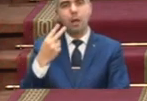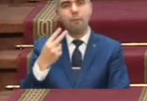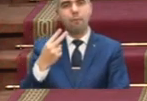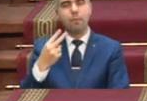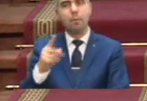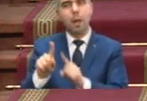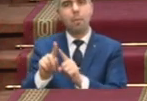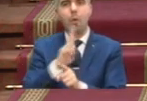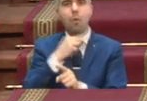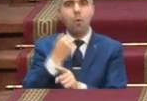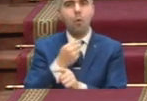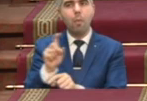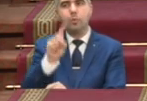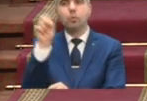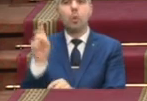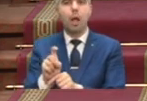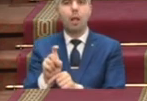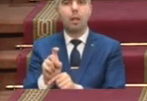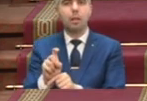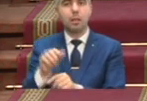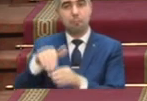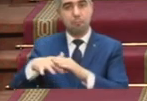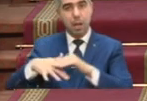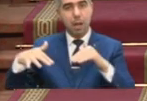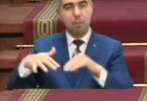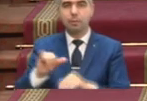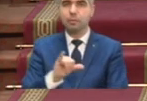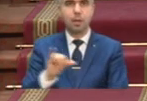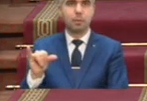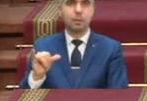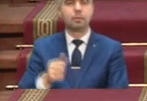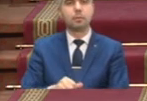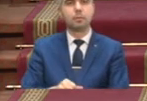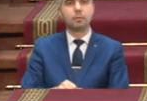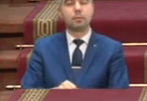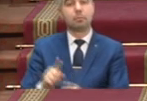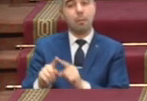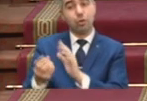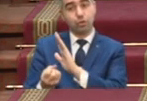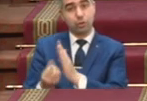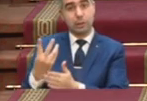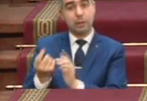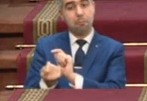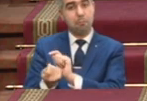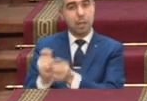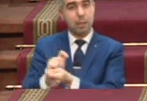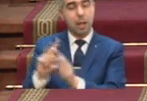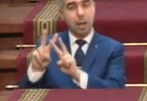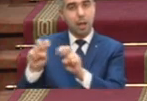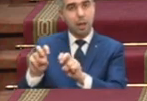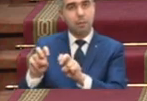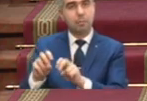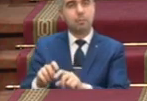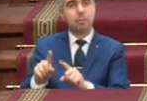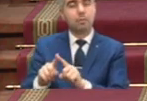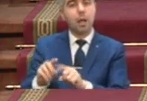السادة النواب. أي منطق هذا؟ إلا ولات هذه الفلسفة الجديدة ديال المراقبة فيجب